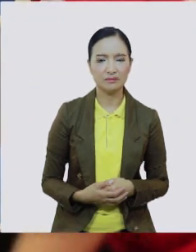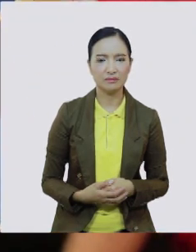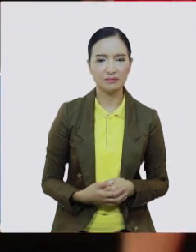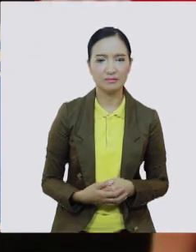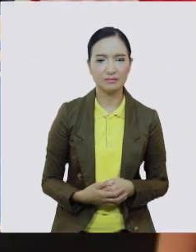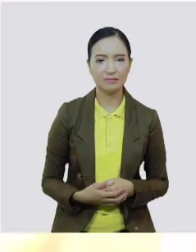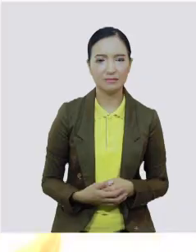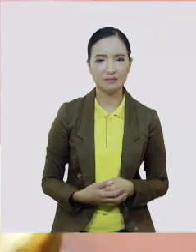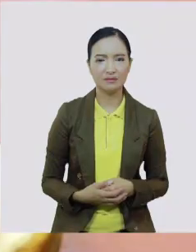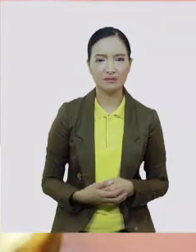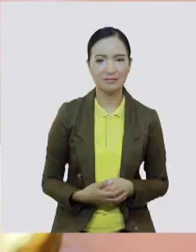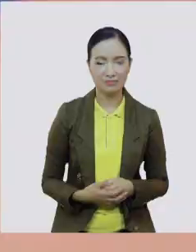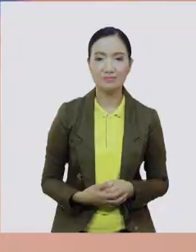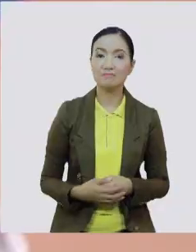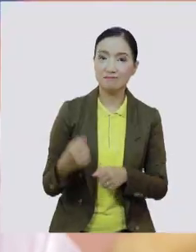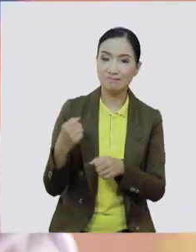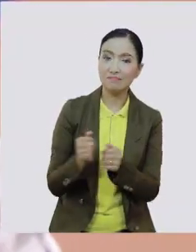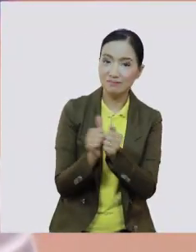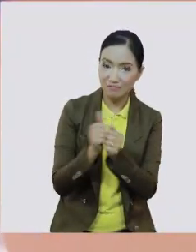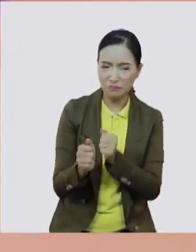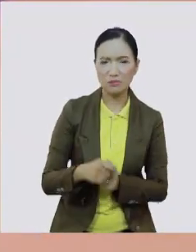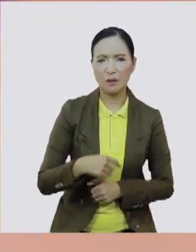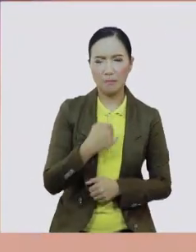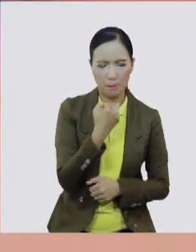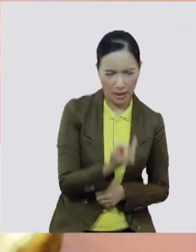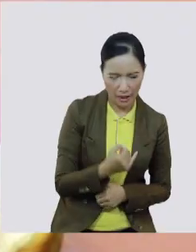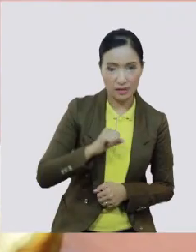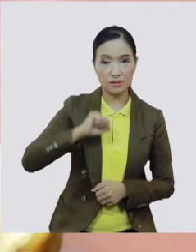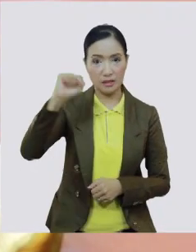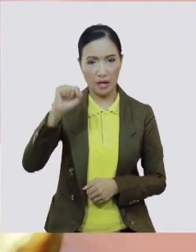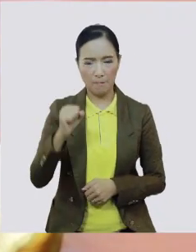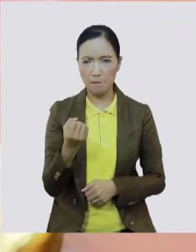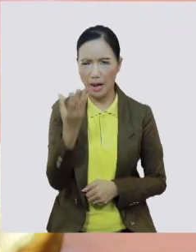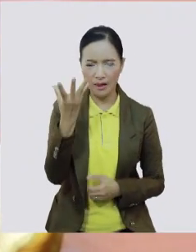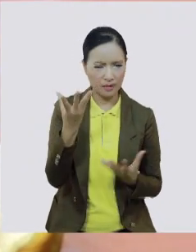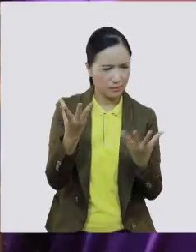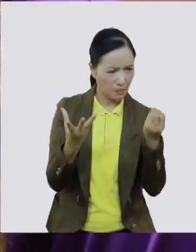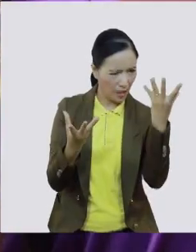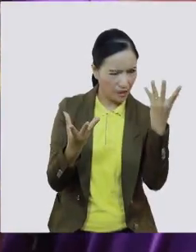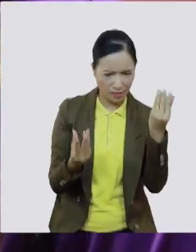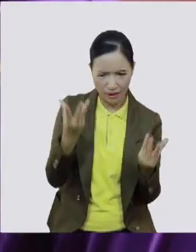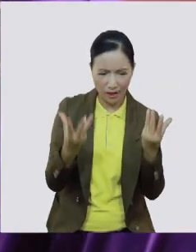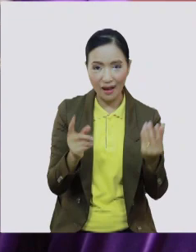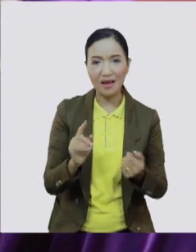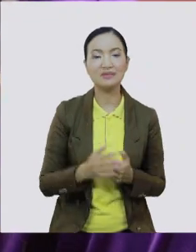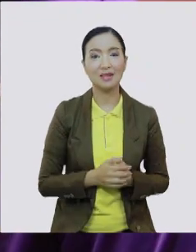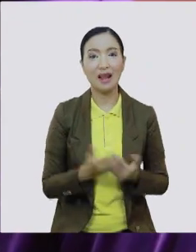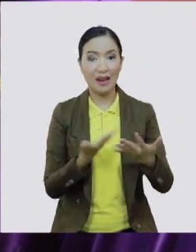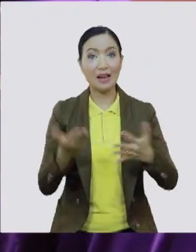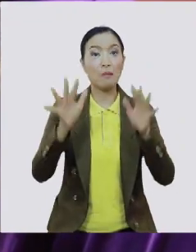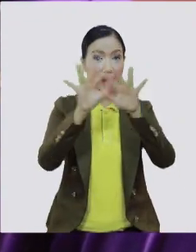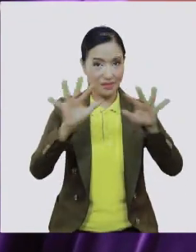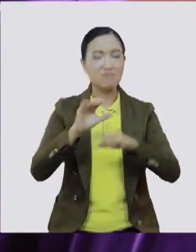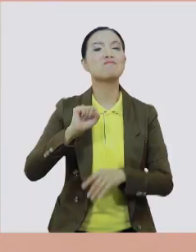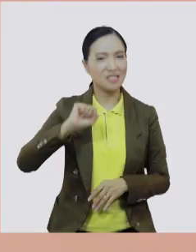เอาเท่าจริงๆแล้วเนี่ยเวลาการแข่งขันเนี่ยระหว่างคำว่าแพ้กับคำว่าชนะเนี่ยเราสัมผัสอะไรบ้าง จริงๆถ้าในระดับอาเซียนนะ